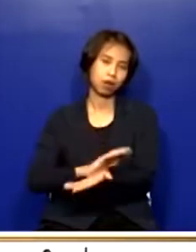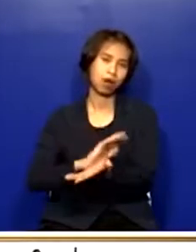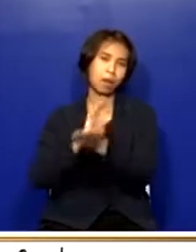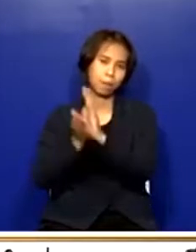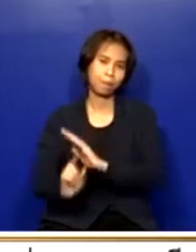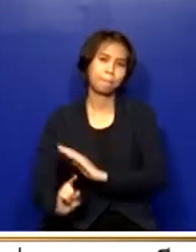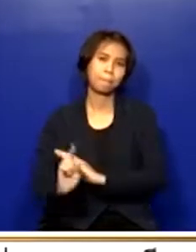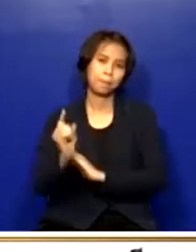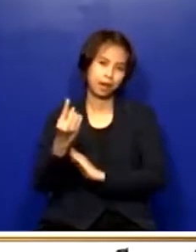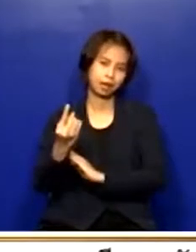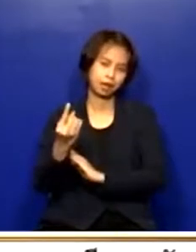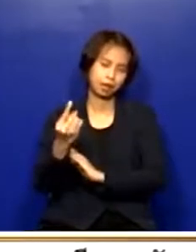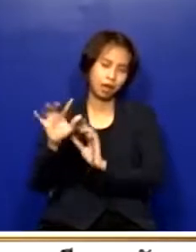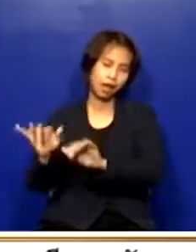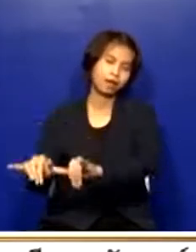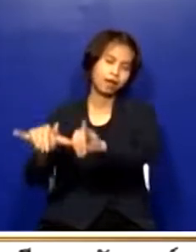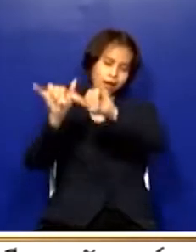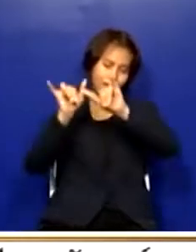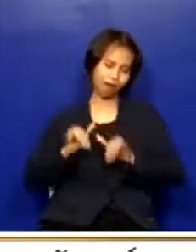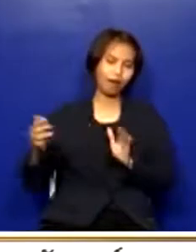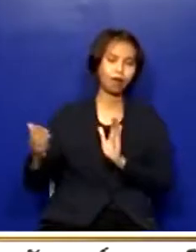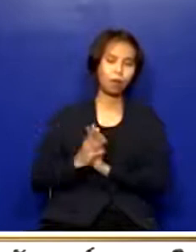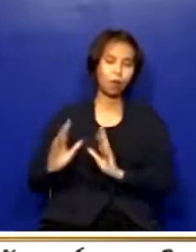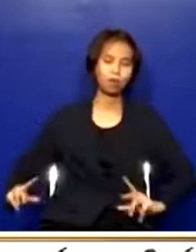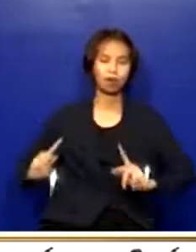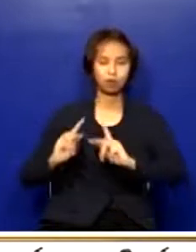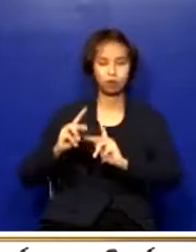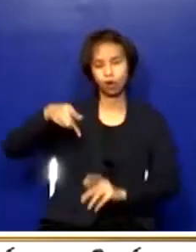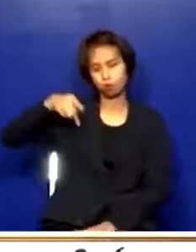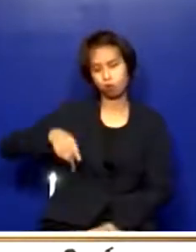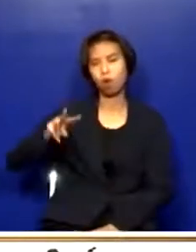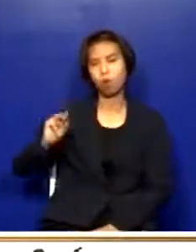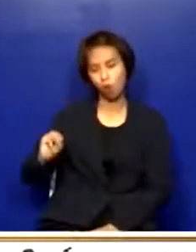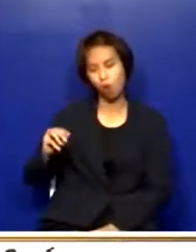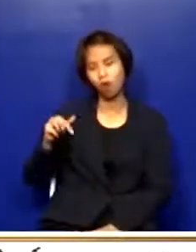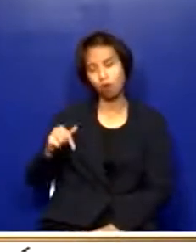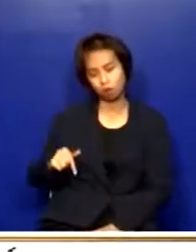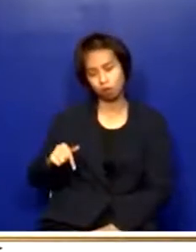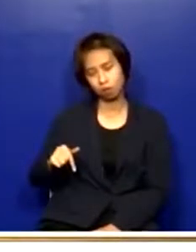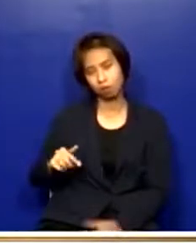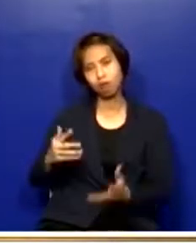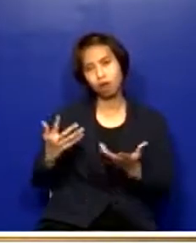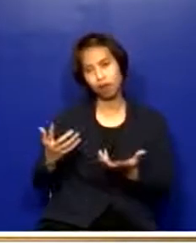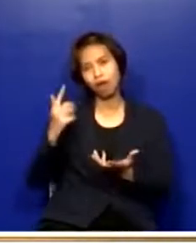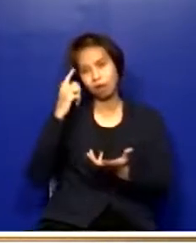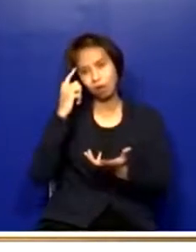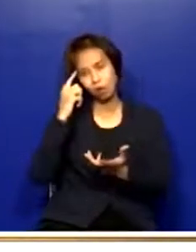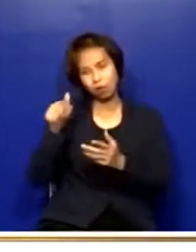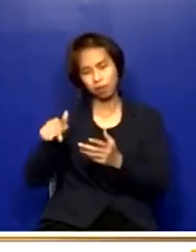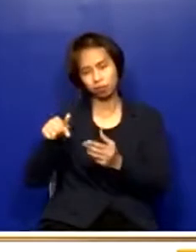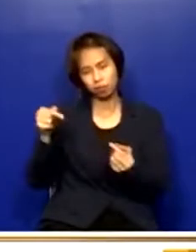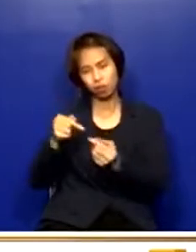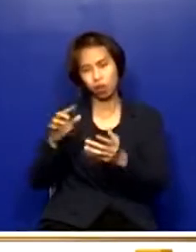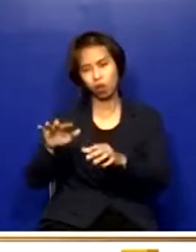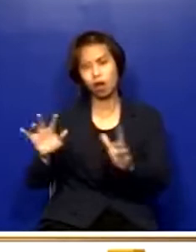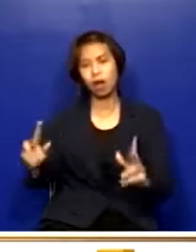มาเป็กระสวงการพัฒนาสังคมแลความบคของอนษยอีกเป็กระสงที่ 3 นะครับผมเชื่อวามัคงหลดไปรอหว่างที่